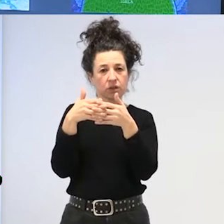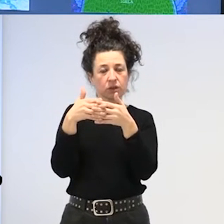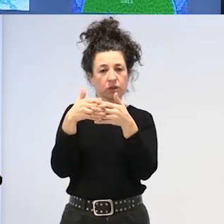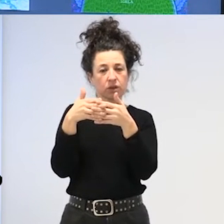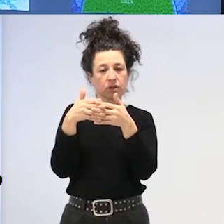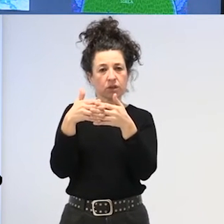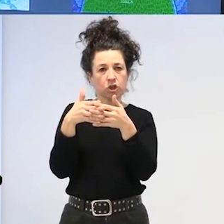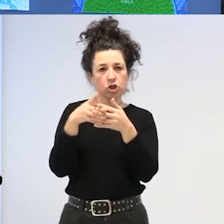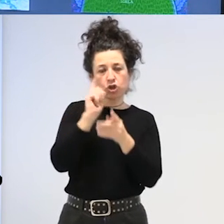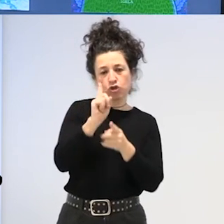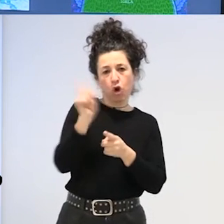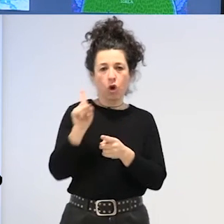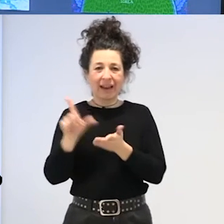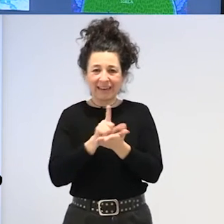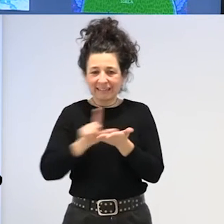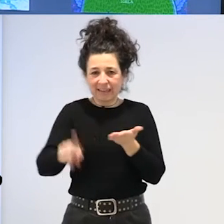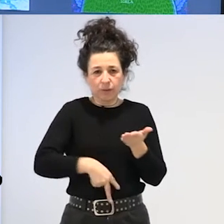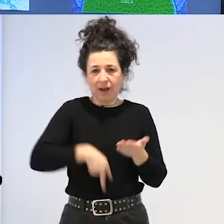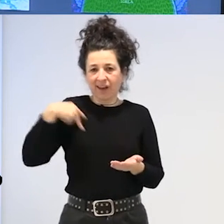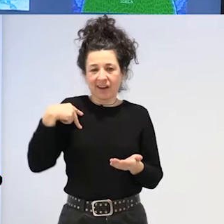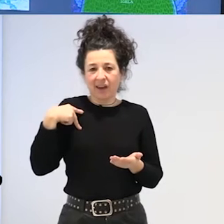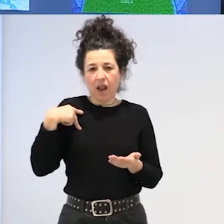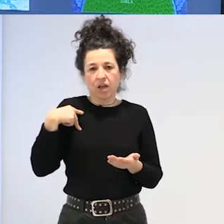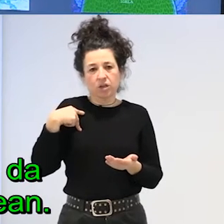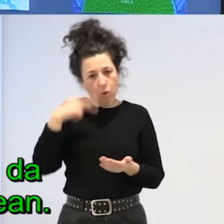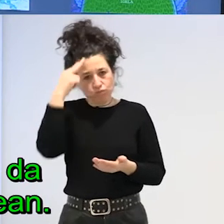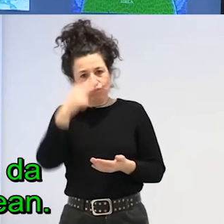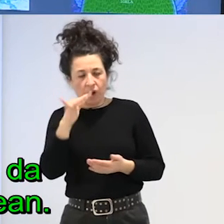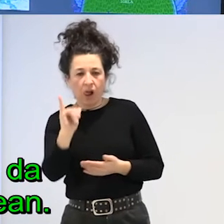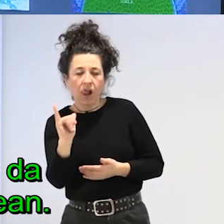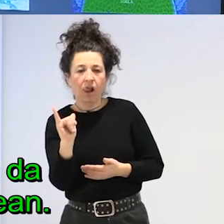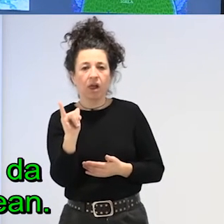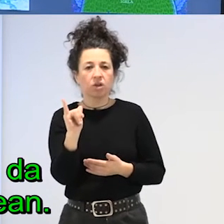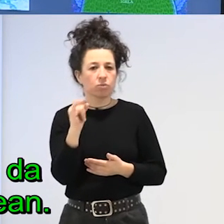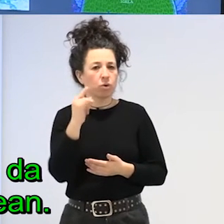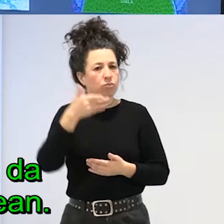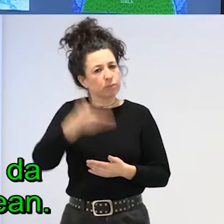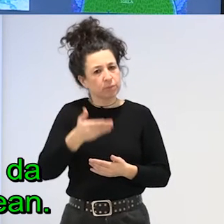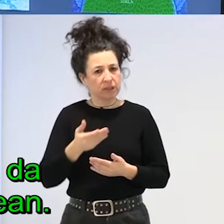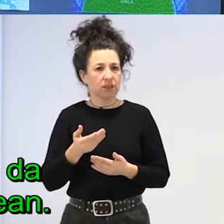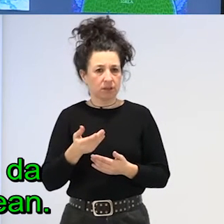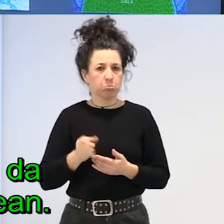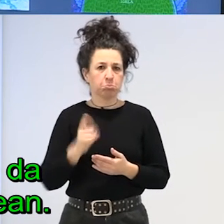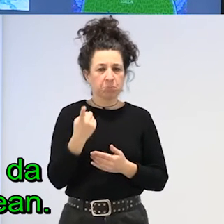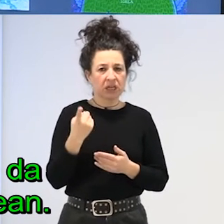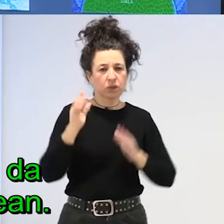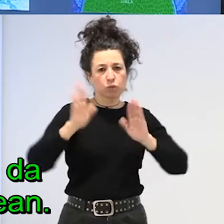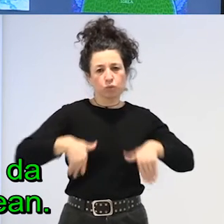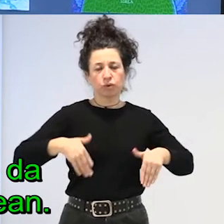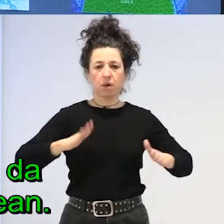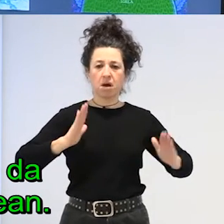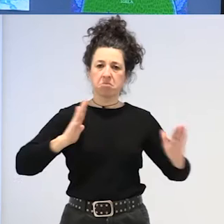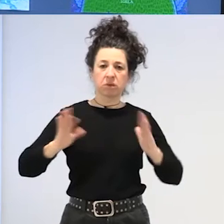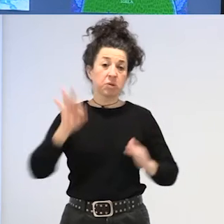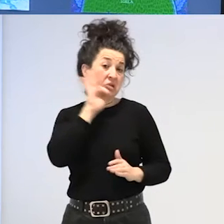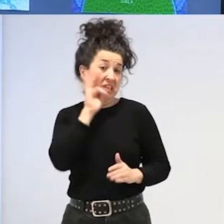baina literaturan orokorrean oso errespetatua da eta garrantzitsuenetarikoa izan da azkenengo, bueno, ba,